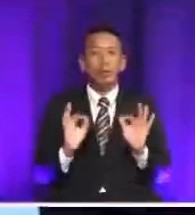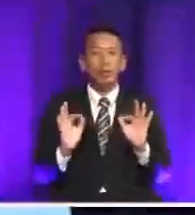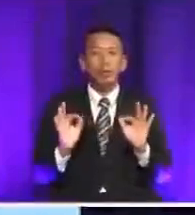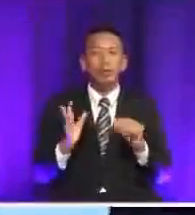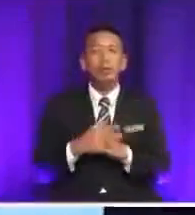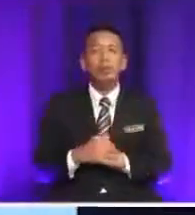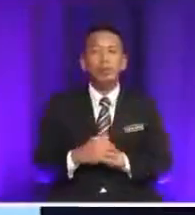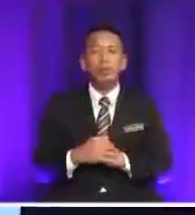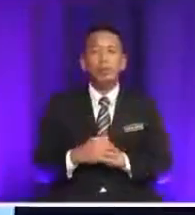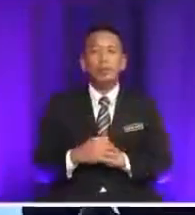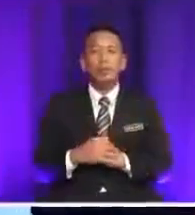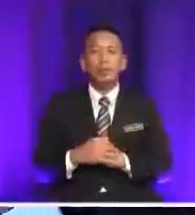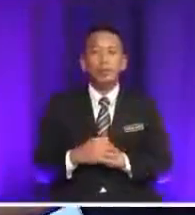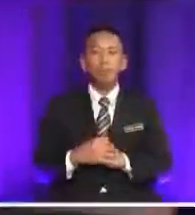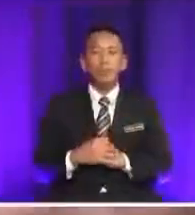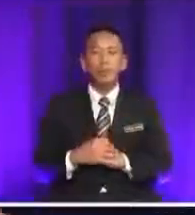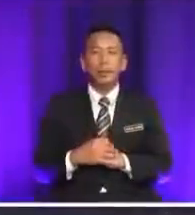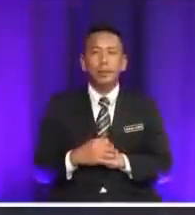bilang oke